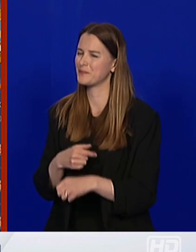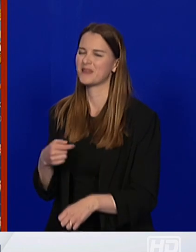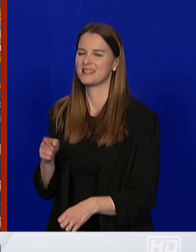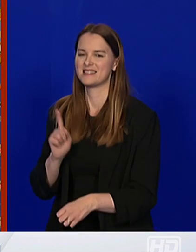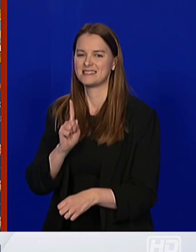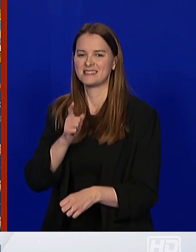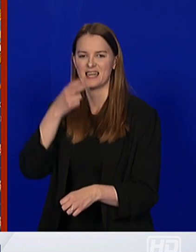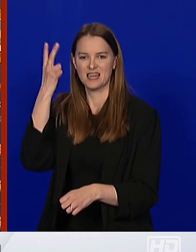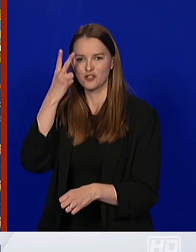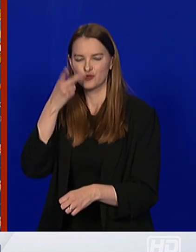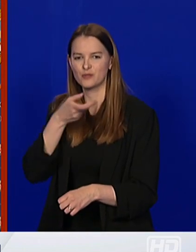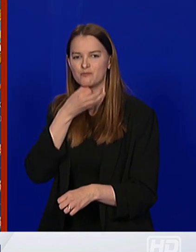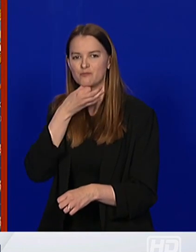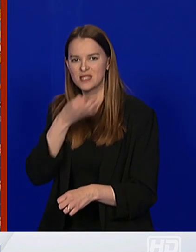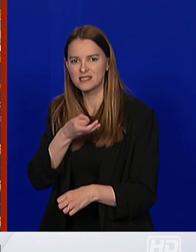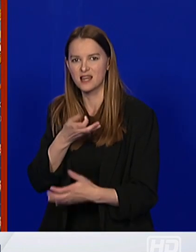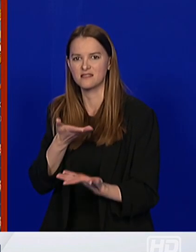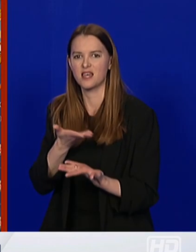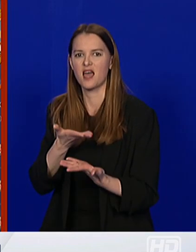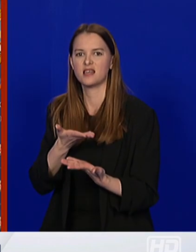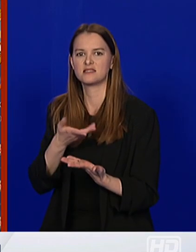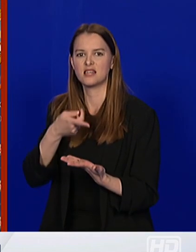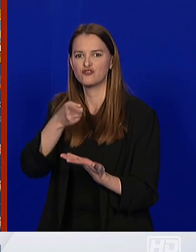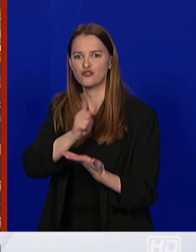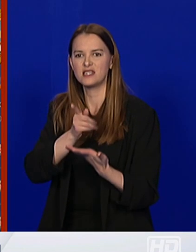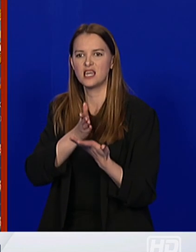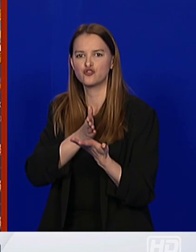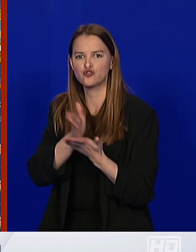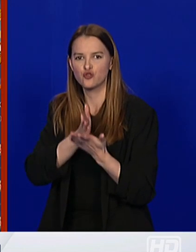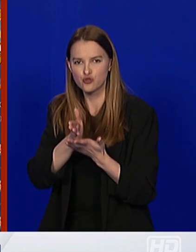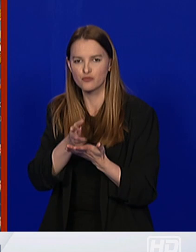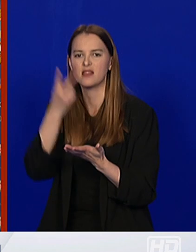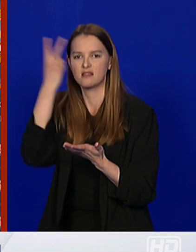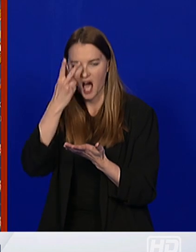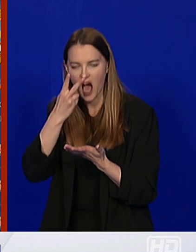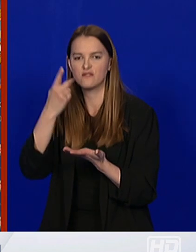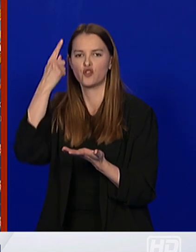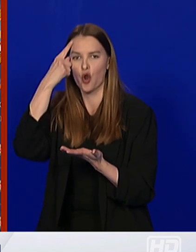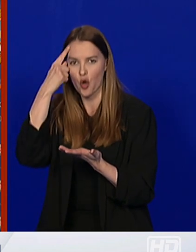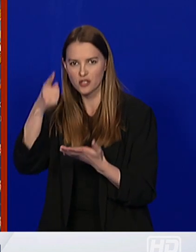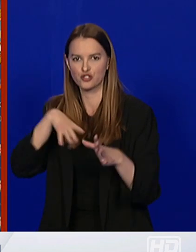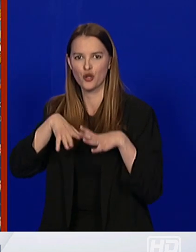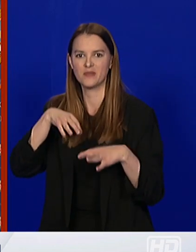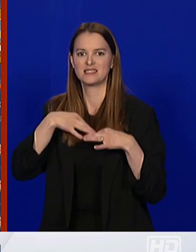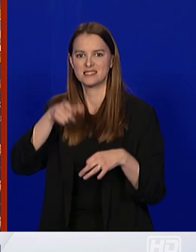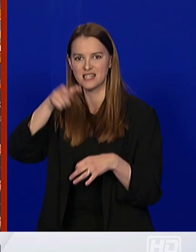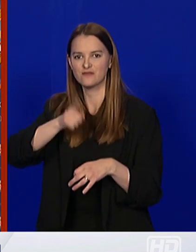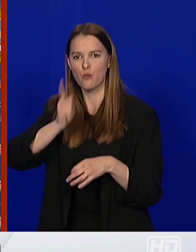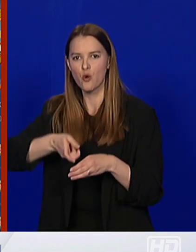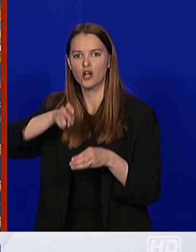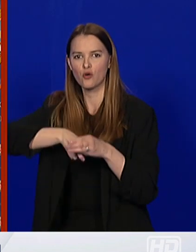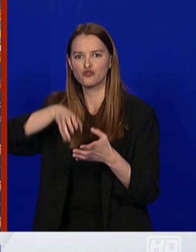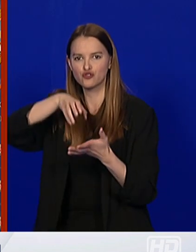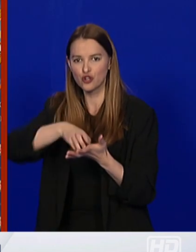bilo zašto jeste, nego zašto niste formalni, jer logično da je ministar zdravstva član stožera, zašto nije?